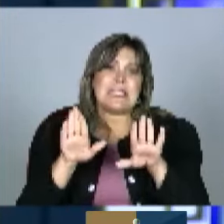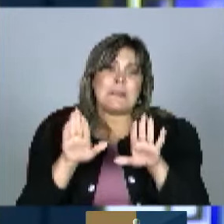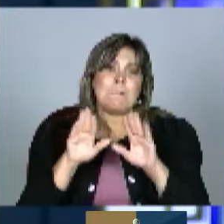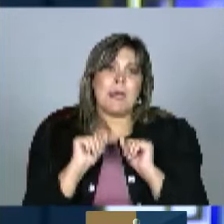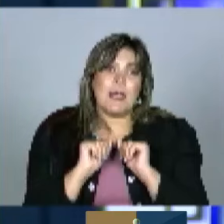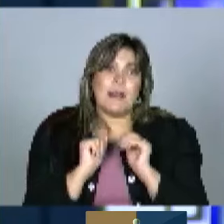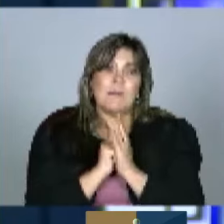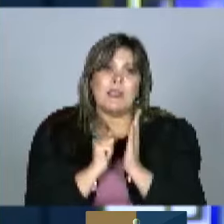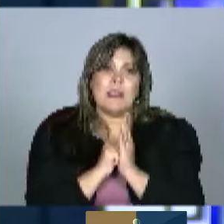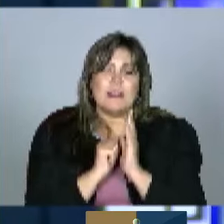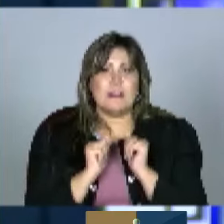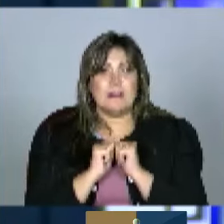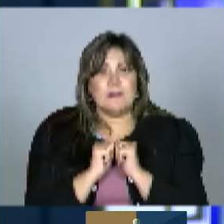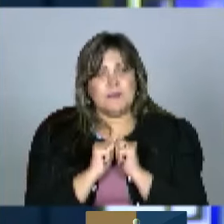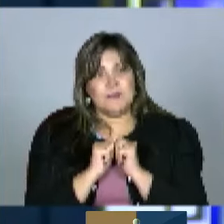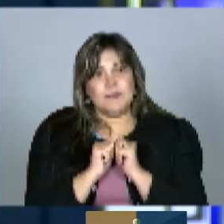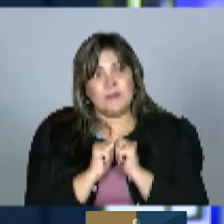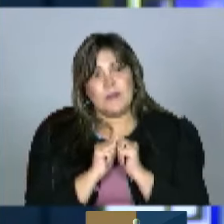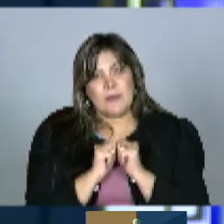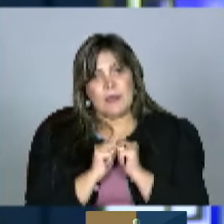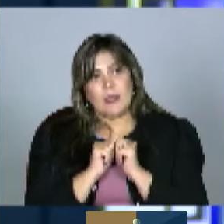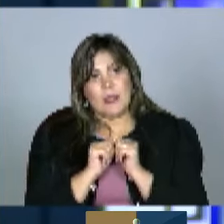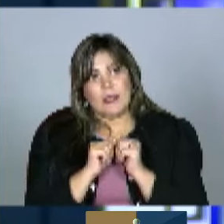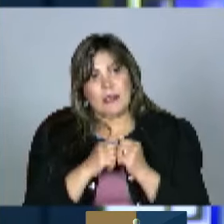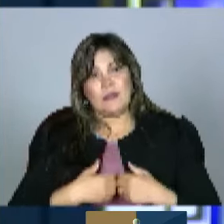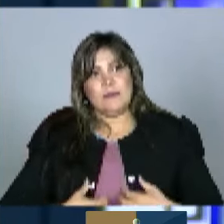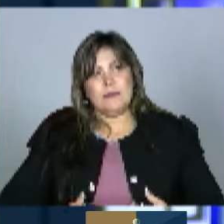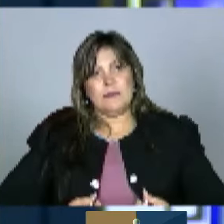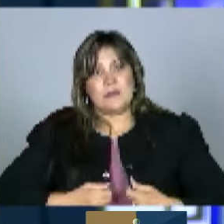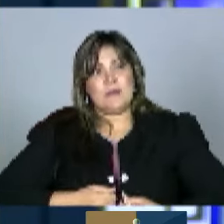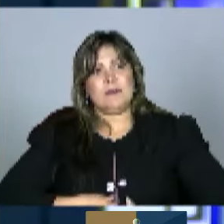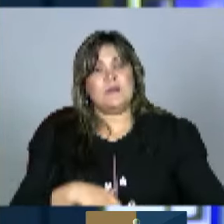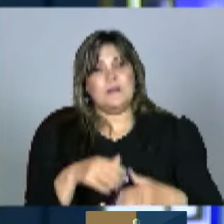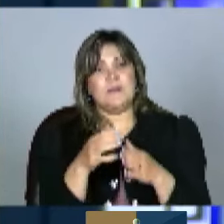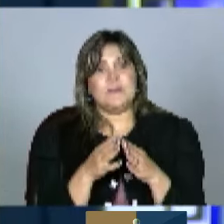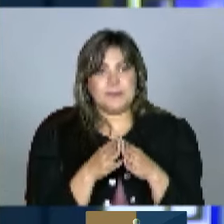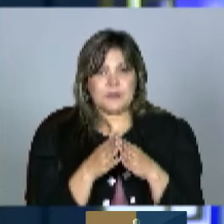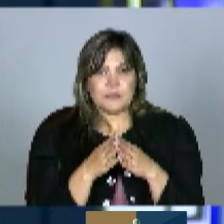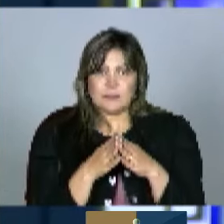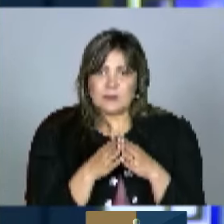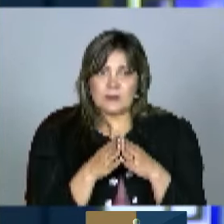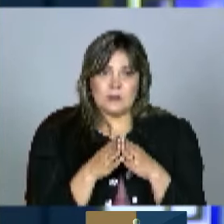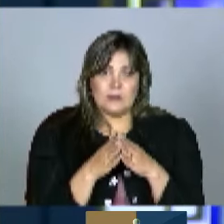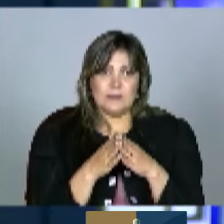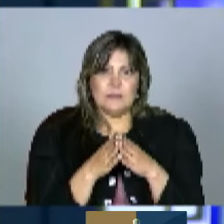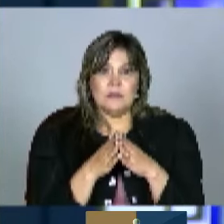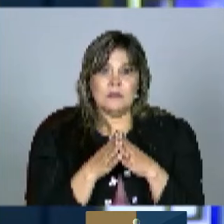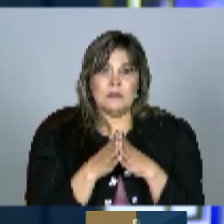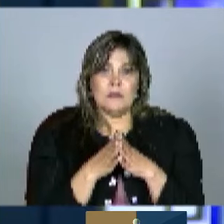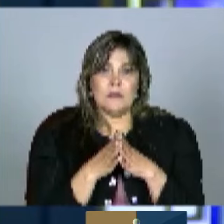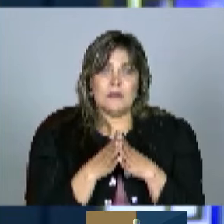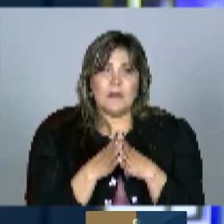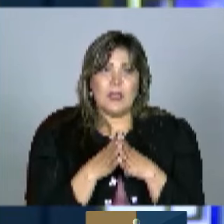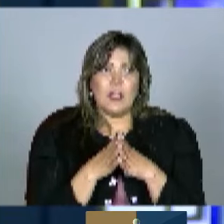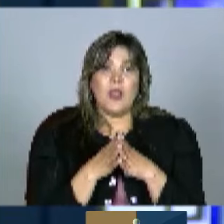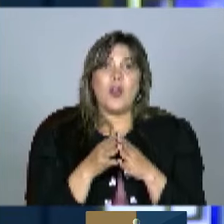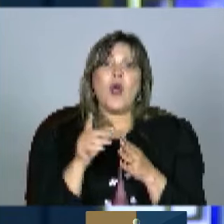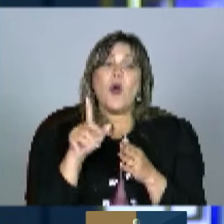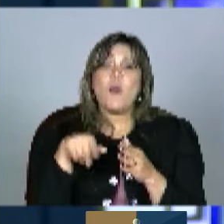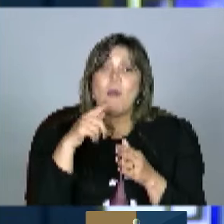يقدرش طب خليكي معانا يا استاذ انوار يمكن سياده المستشار يستفسر على ح ايوه عشان عايزه وبعدين كسر عليا السقف وكل شويه عايزين